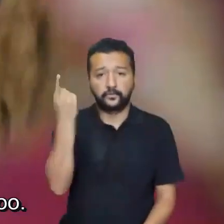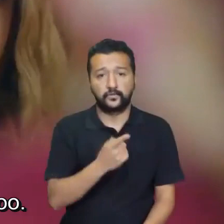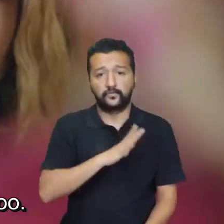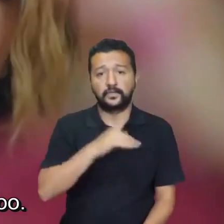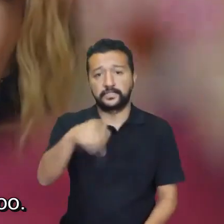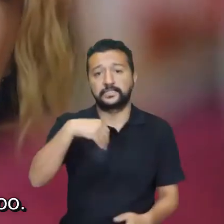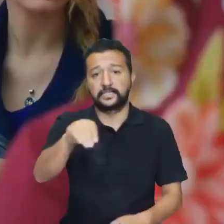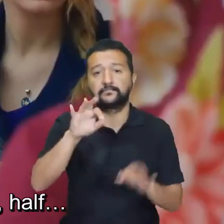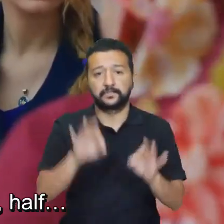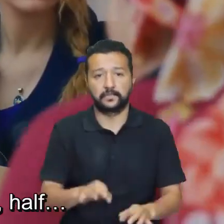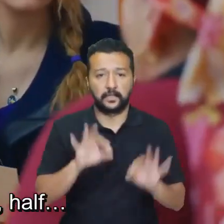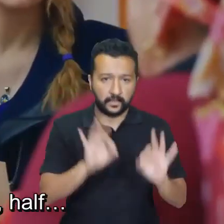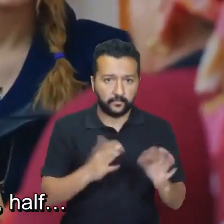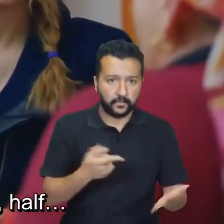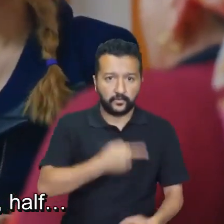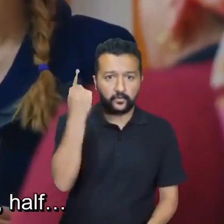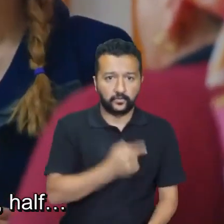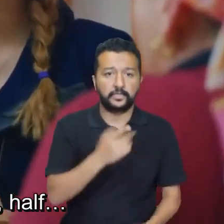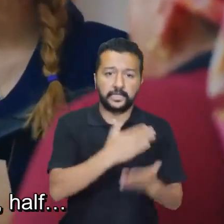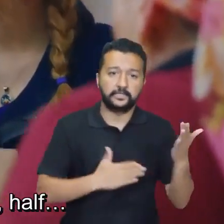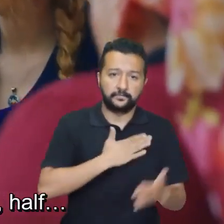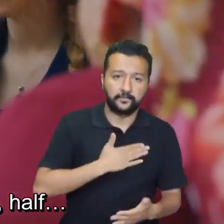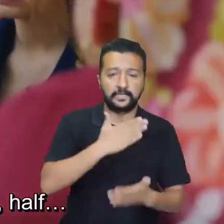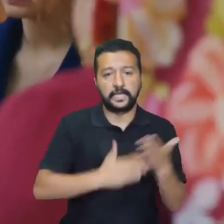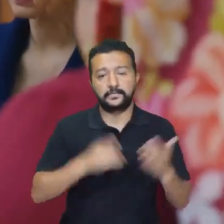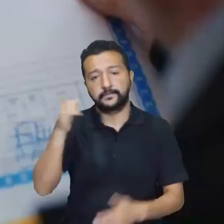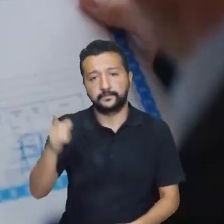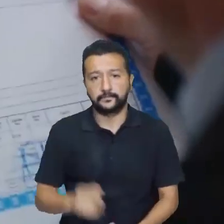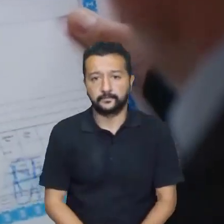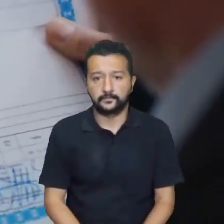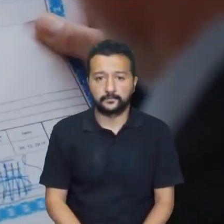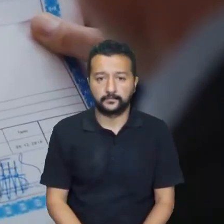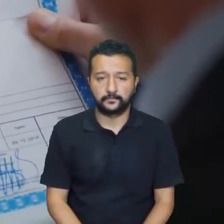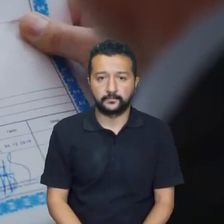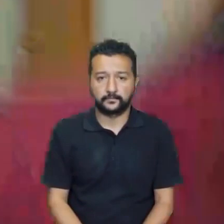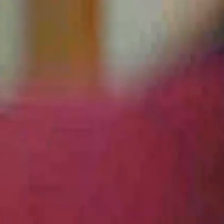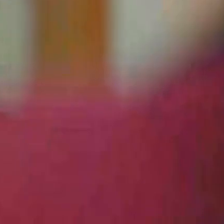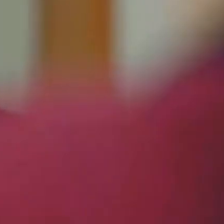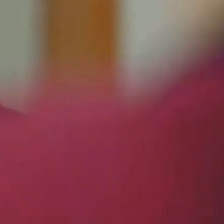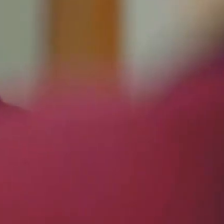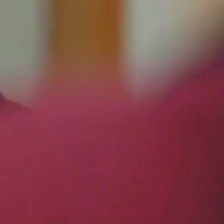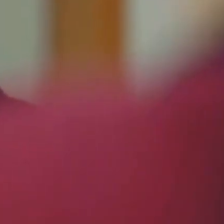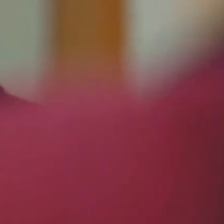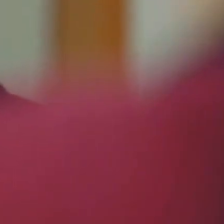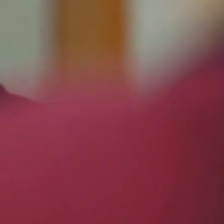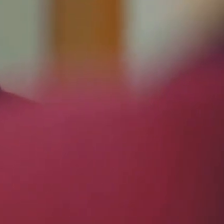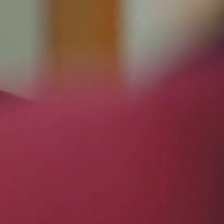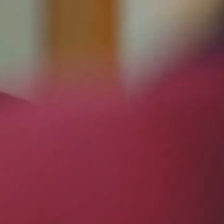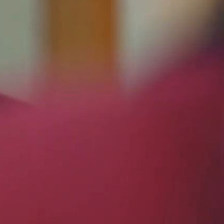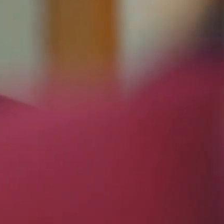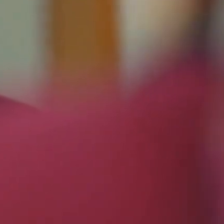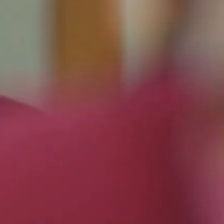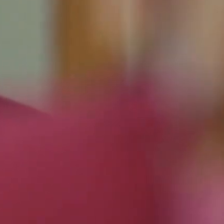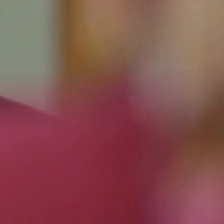Sana da yarısını satmışlar. Tabii ya burası hisseli. Yarısı benim, yarısı. Adile'nin fotoğrafıyla isminin olduğu tapuyu ıtırıp elinden alıp